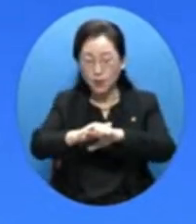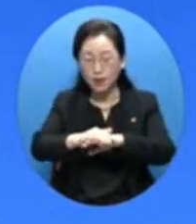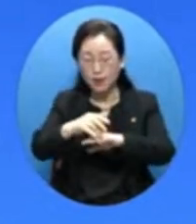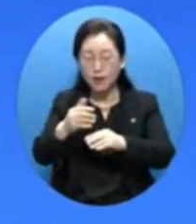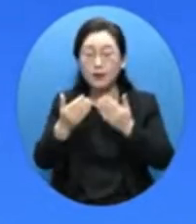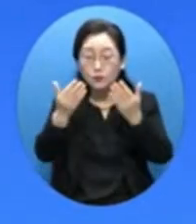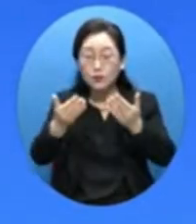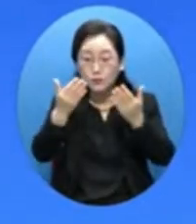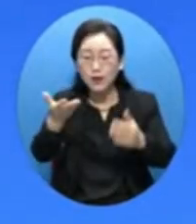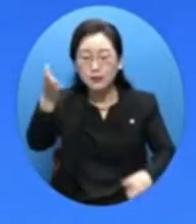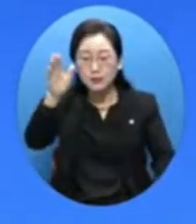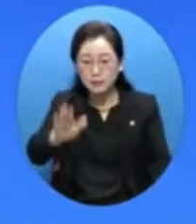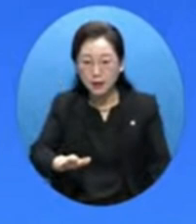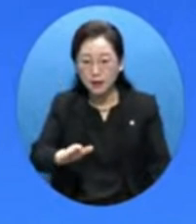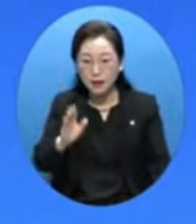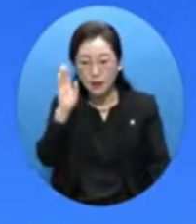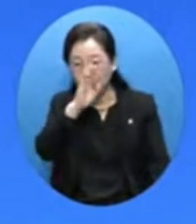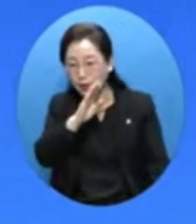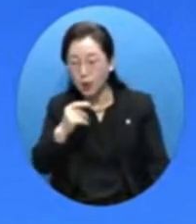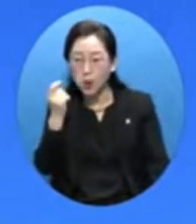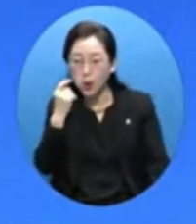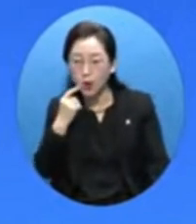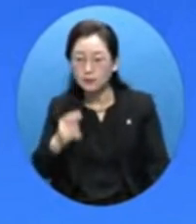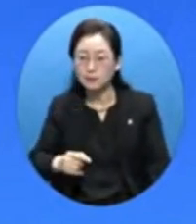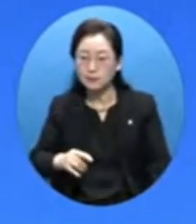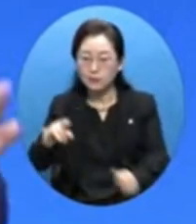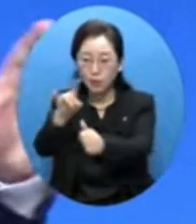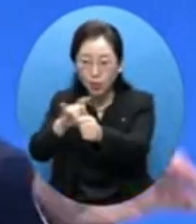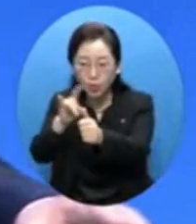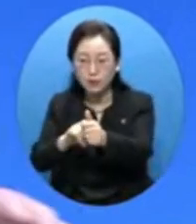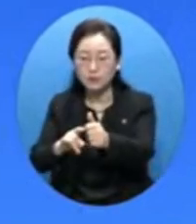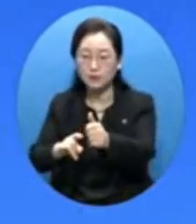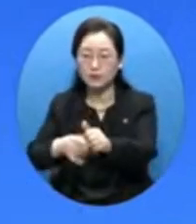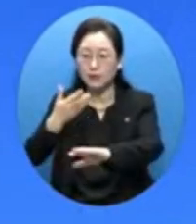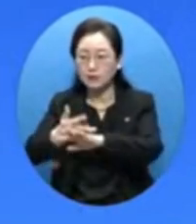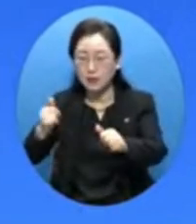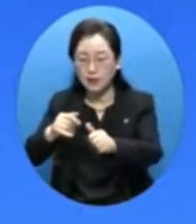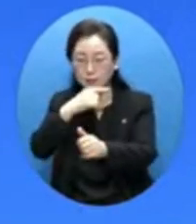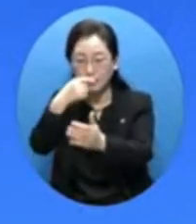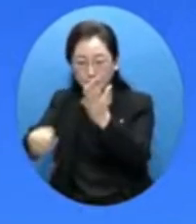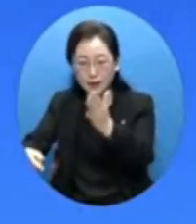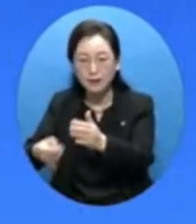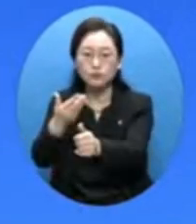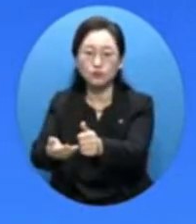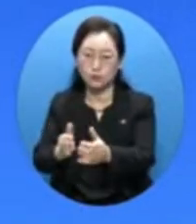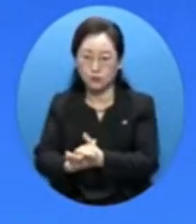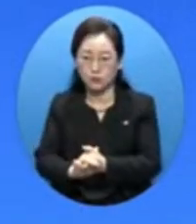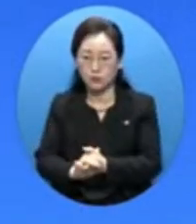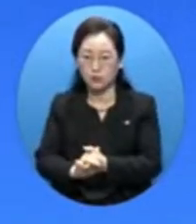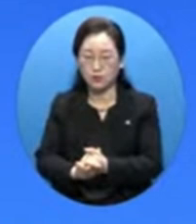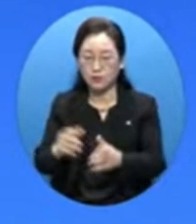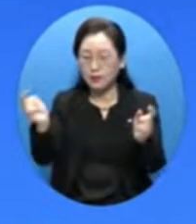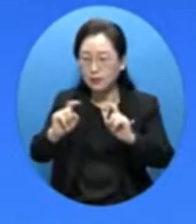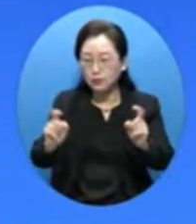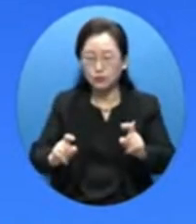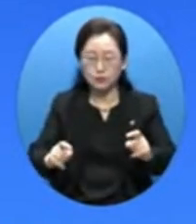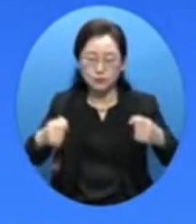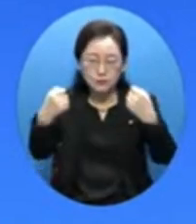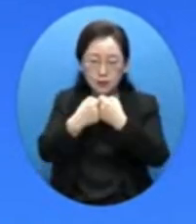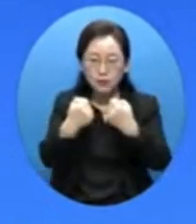하면서 때때로 거짓말하고 남을 속이고 남에게 피해를 입히고 다투고